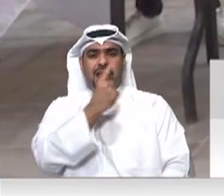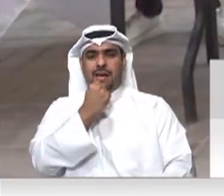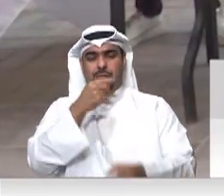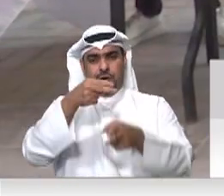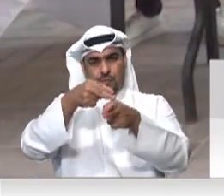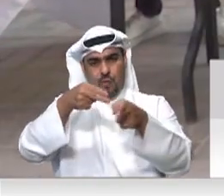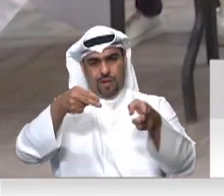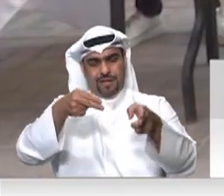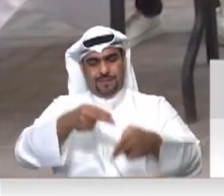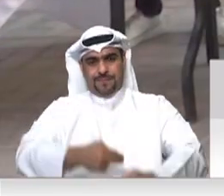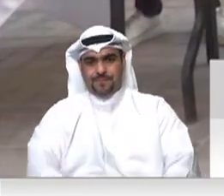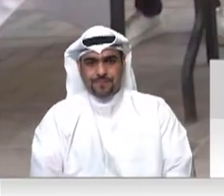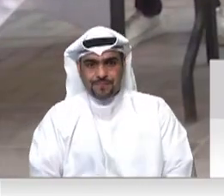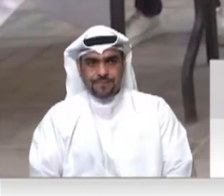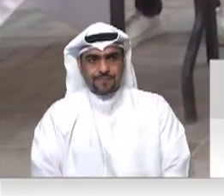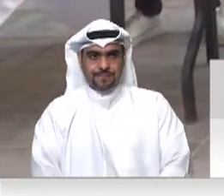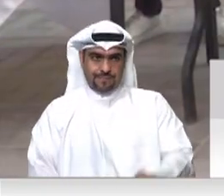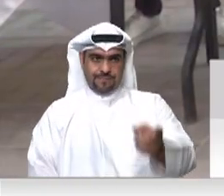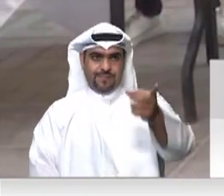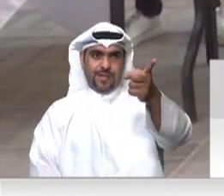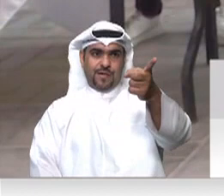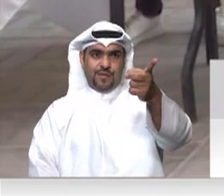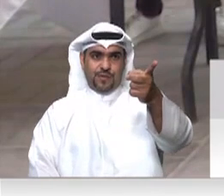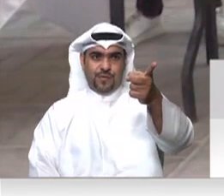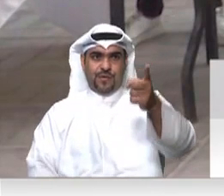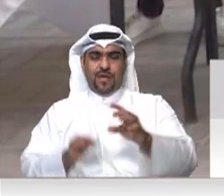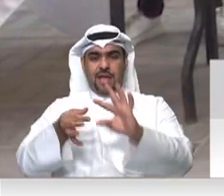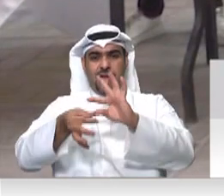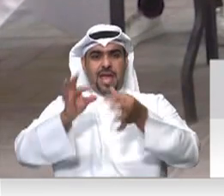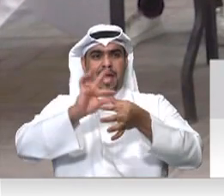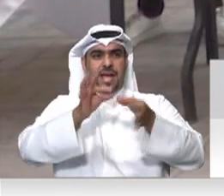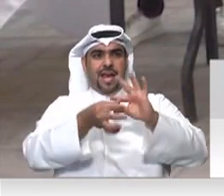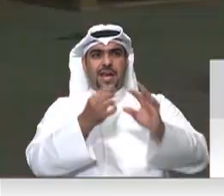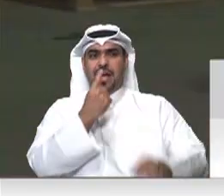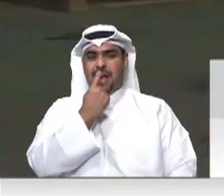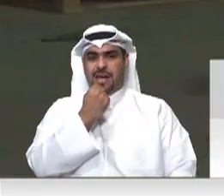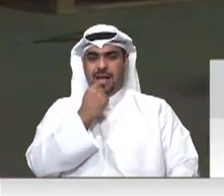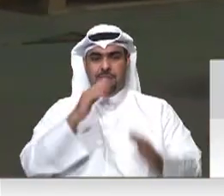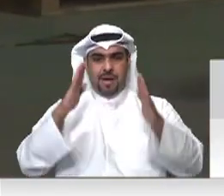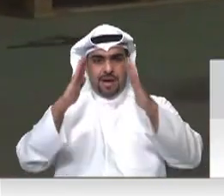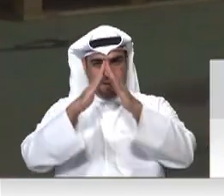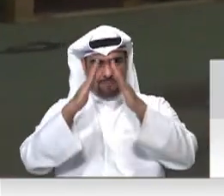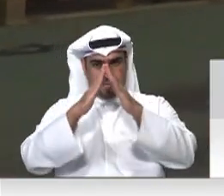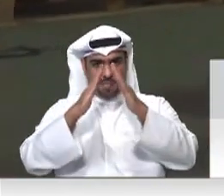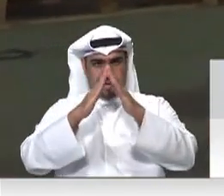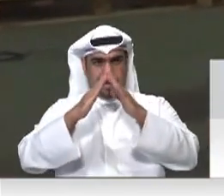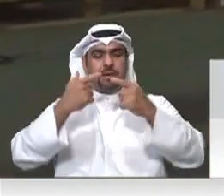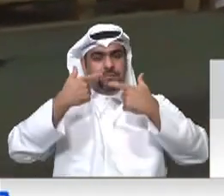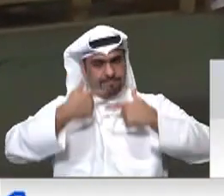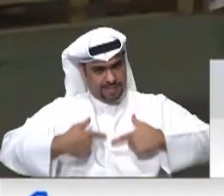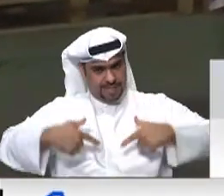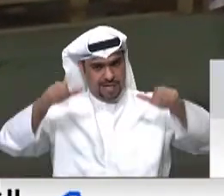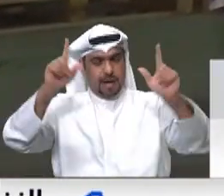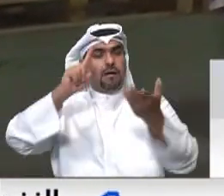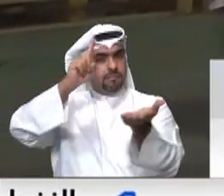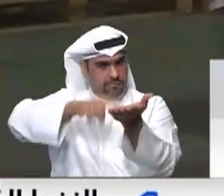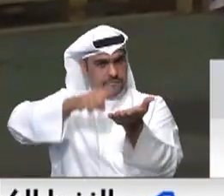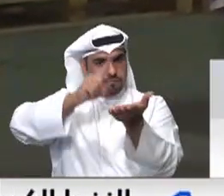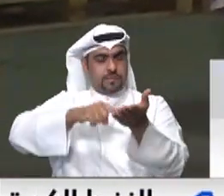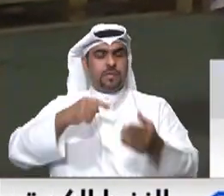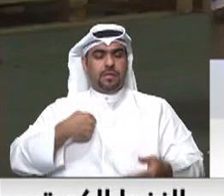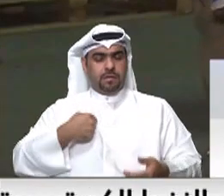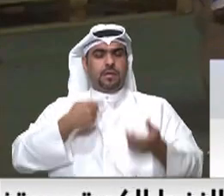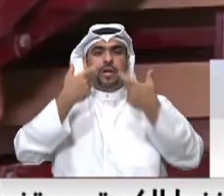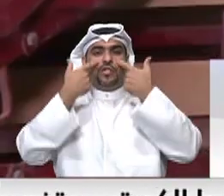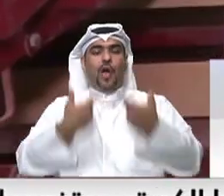في إطار الدعم المقدم من جمعيات الهلال الأحمر والصليب الأحمر العربية للأشقاء في غزة وإرسال المساعدات